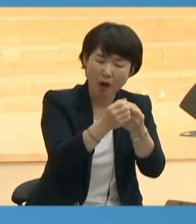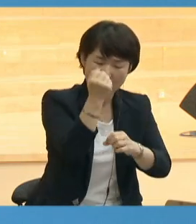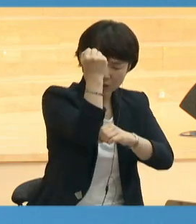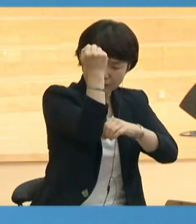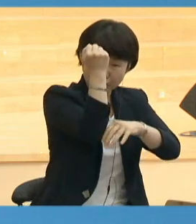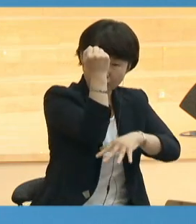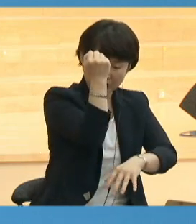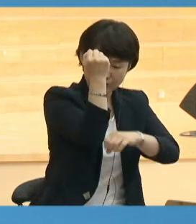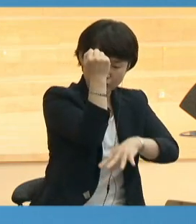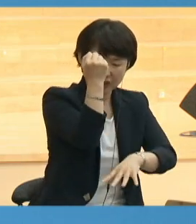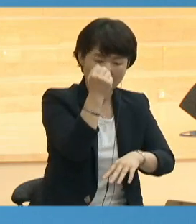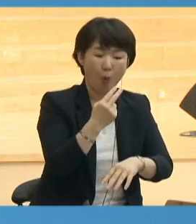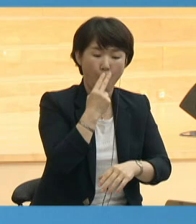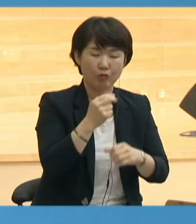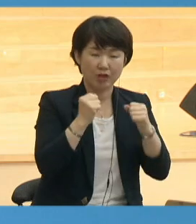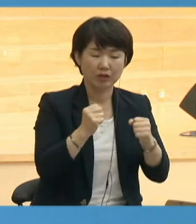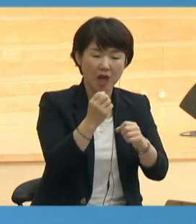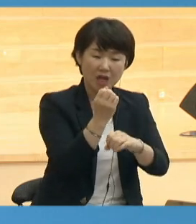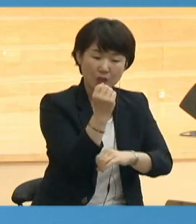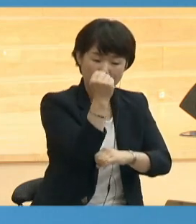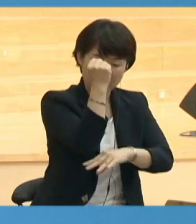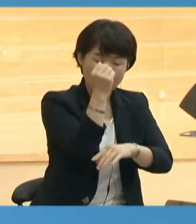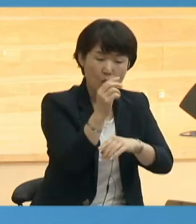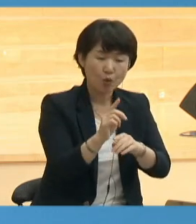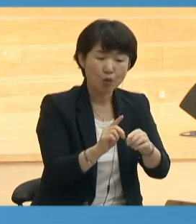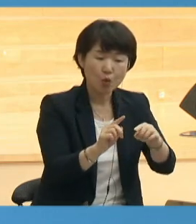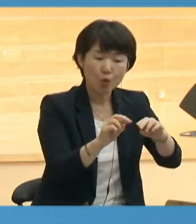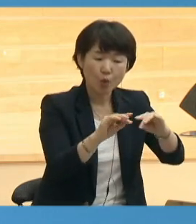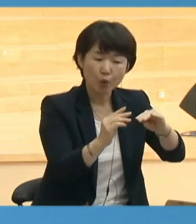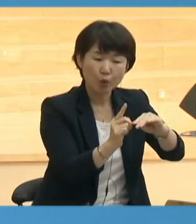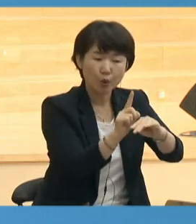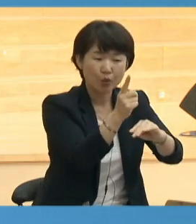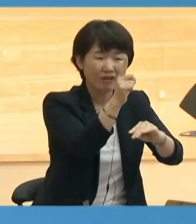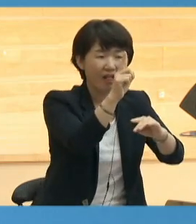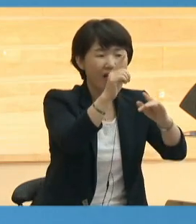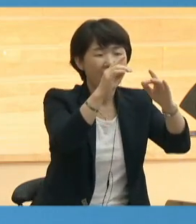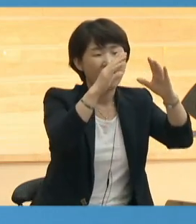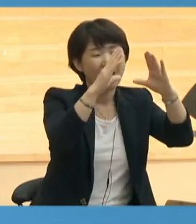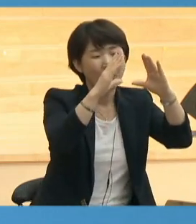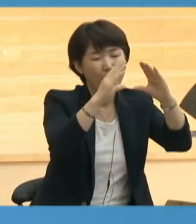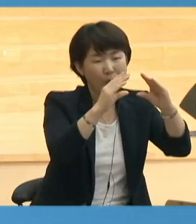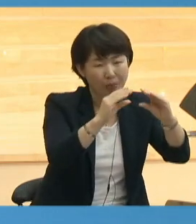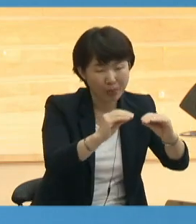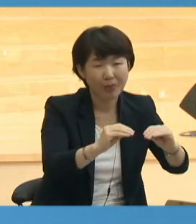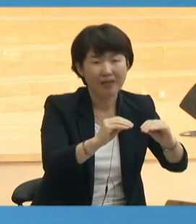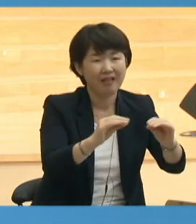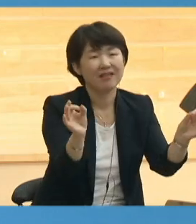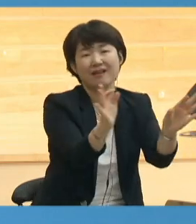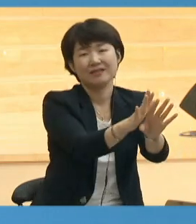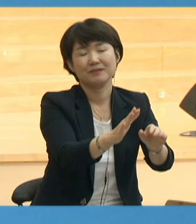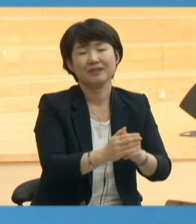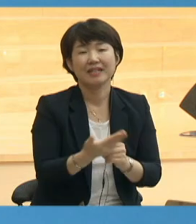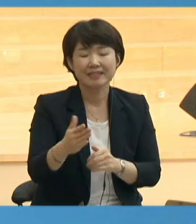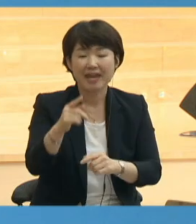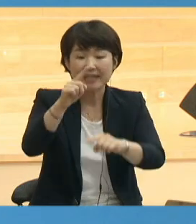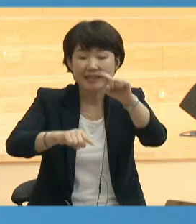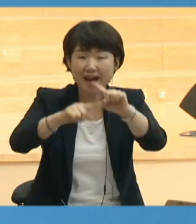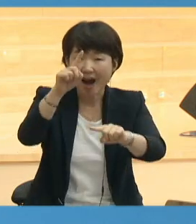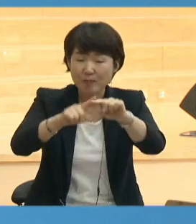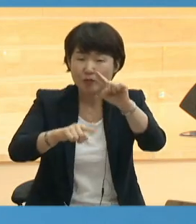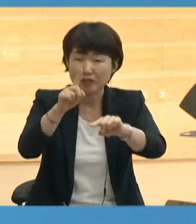땅 위의 것들은 다 사라져요 없어져요 현하 줘 그쵸 4차 라지 입니다 큰 나무는